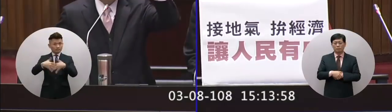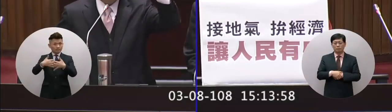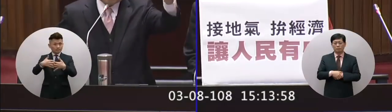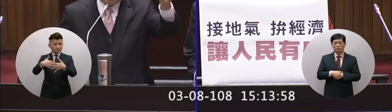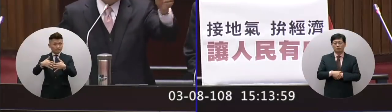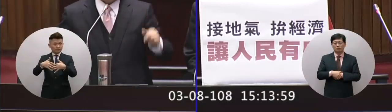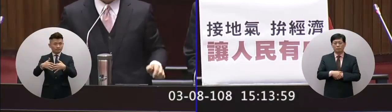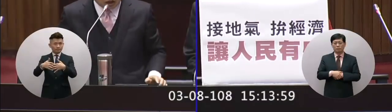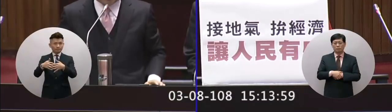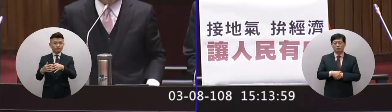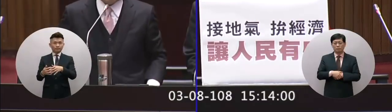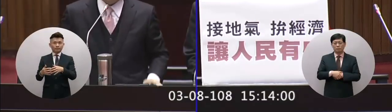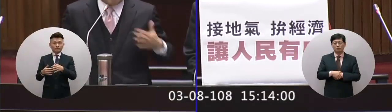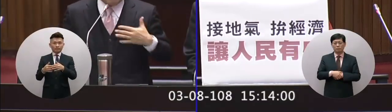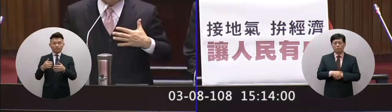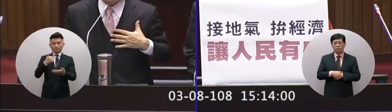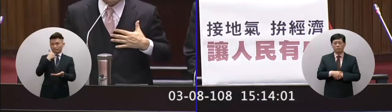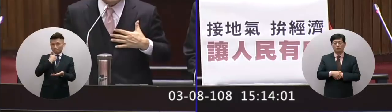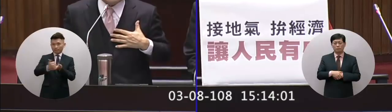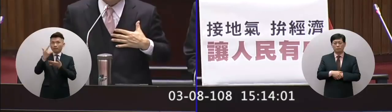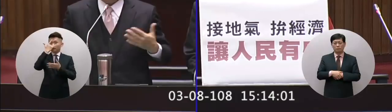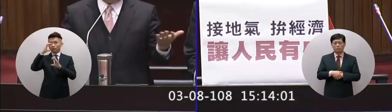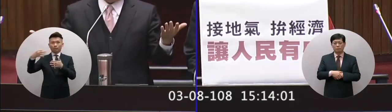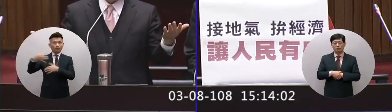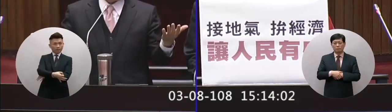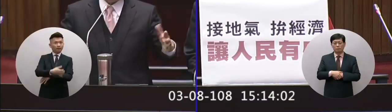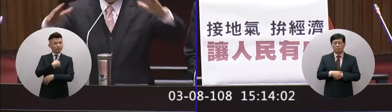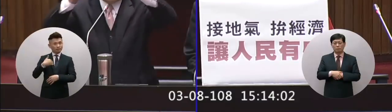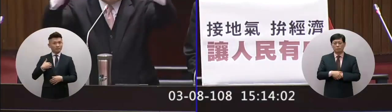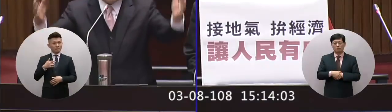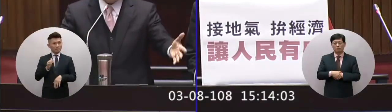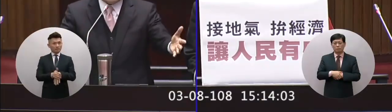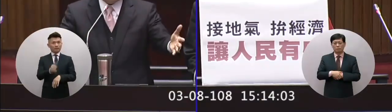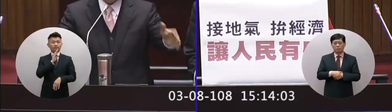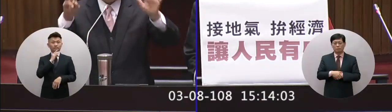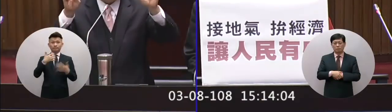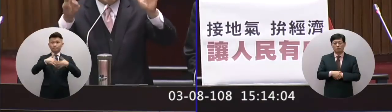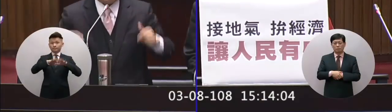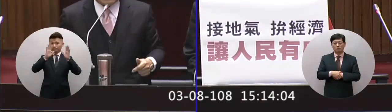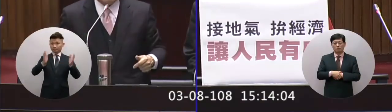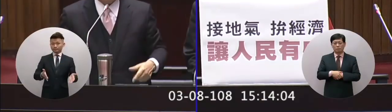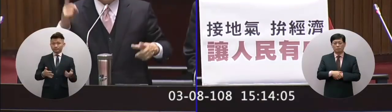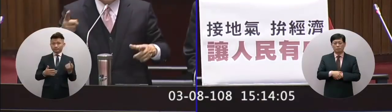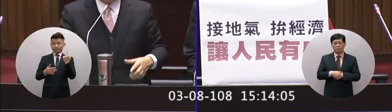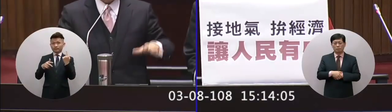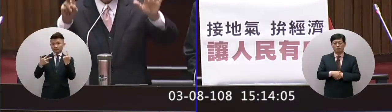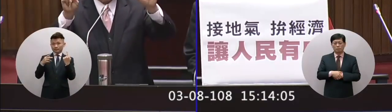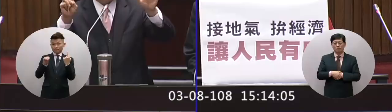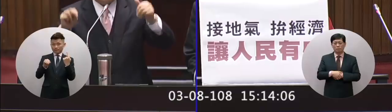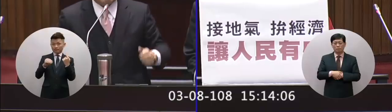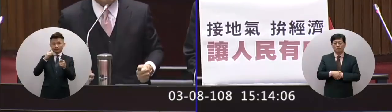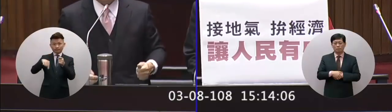械输出到德国买我们的机械，很了不起，一部机械700万。一